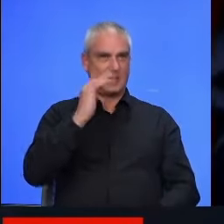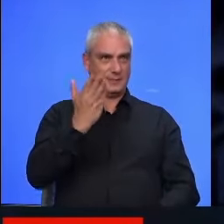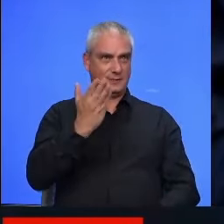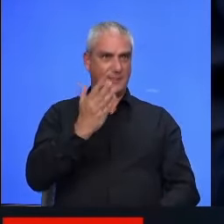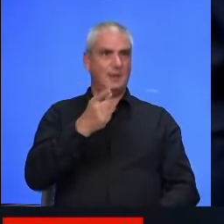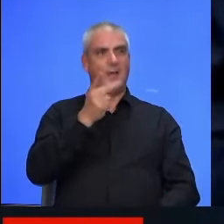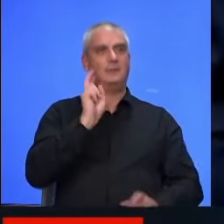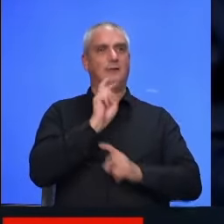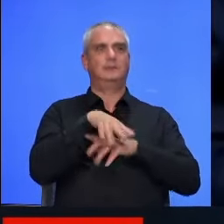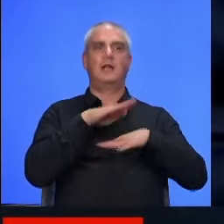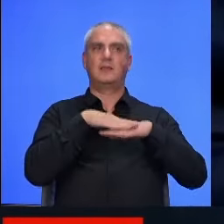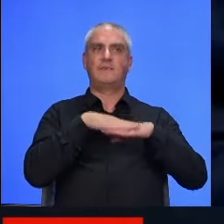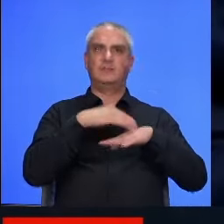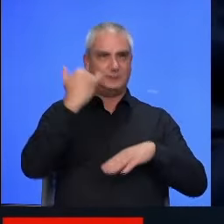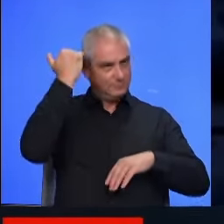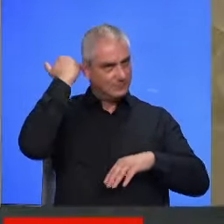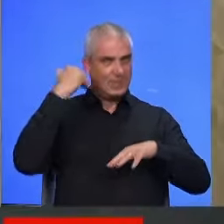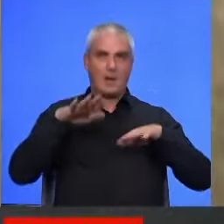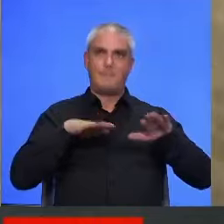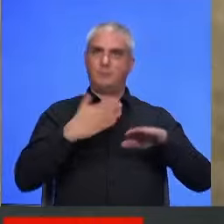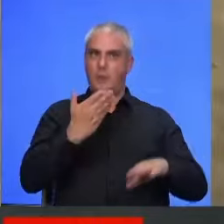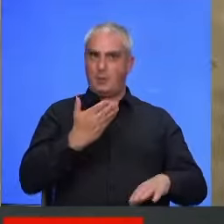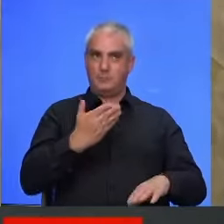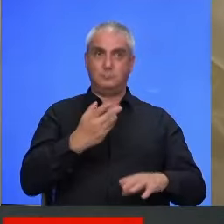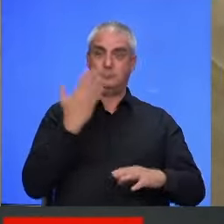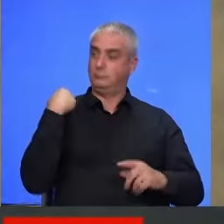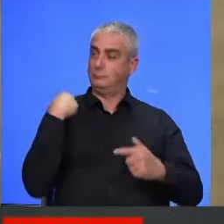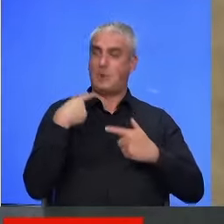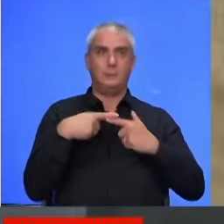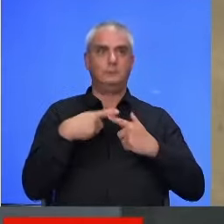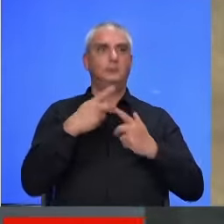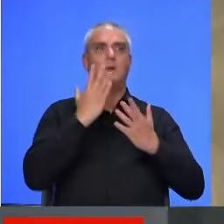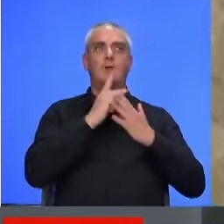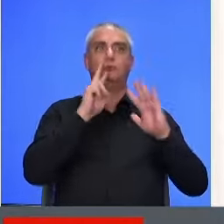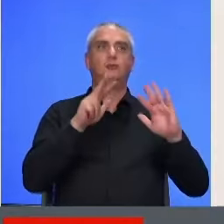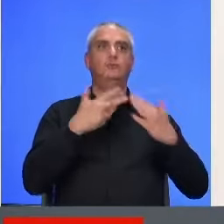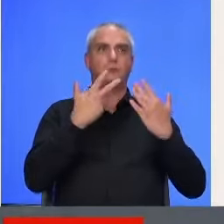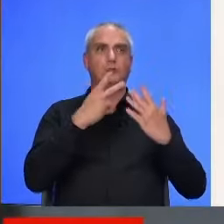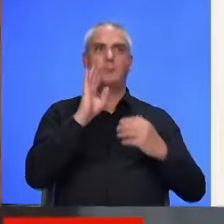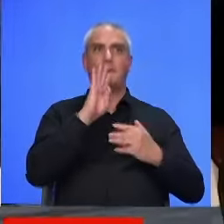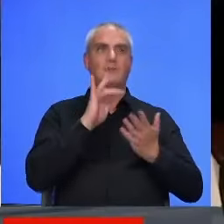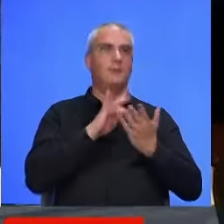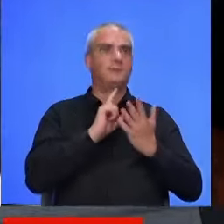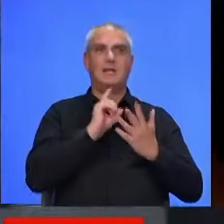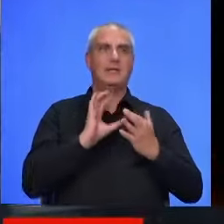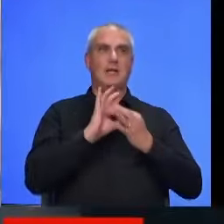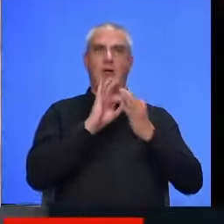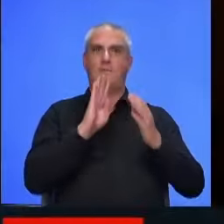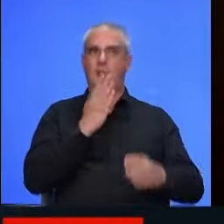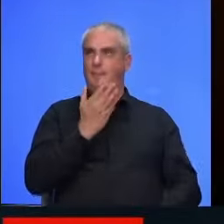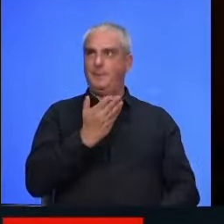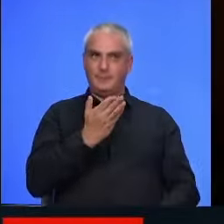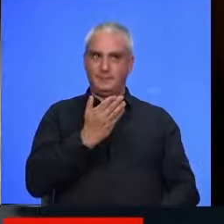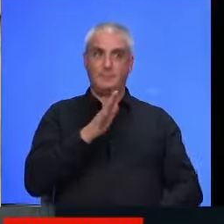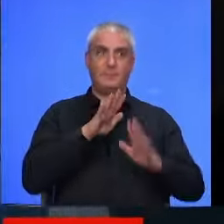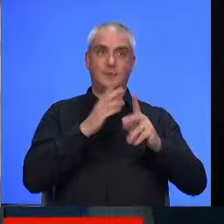על כניסתך לתפקיד מזכיר הממשלה. ומאז, 8 שנים, ברוורמן נמצא הכי קרוב לנתניהו.